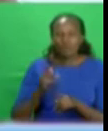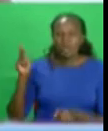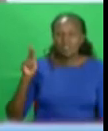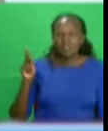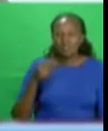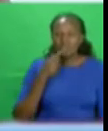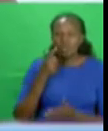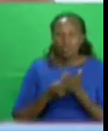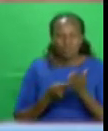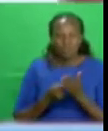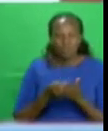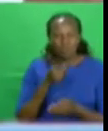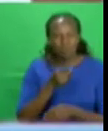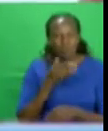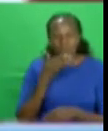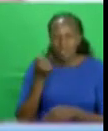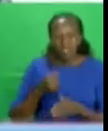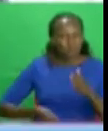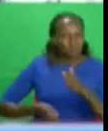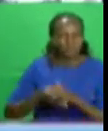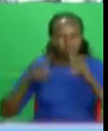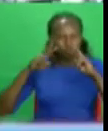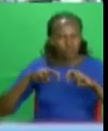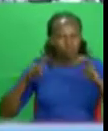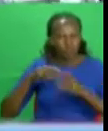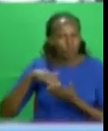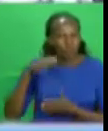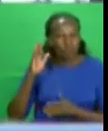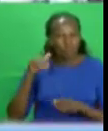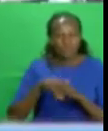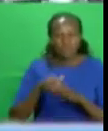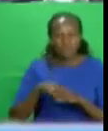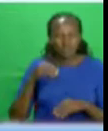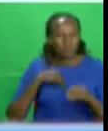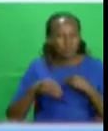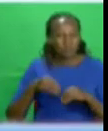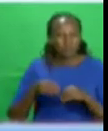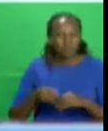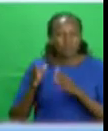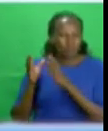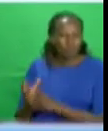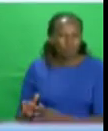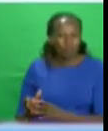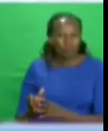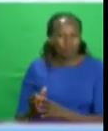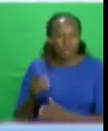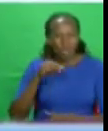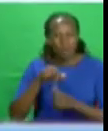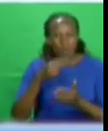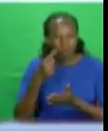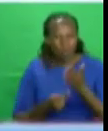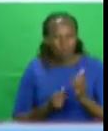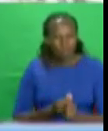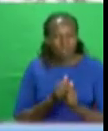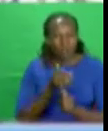Nkaisery anapaswa kuondoka afisini ili uchunguzi zaidi ufanyike na tume ya kitaifa na uwiano na ushirikiano kutokana na madai yanayomwandama